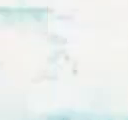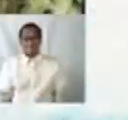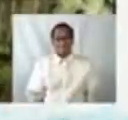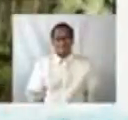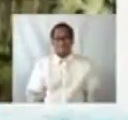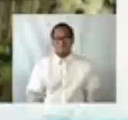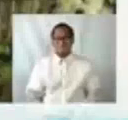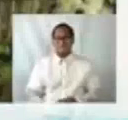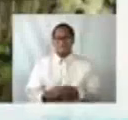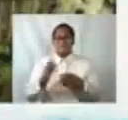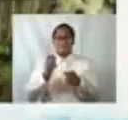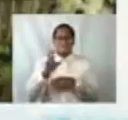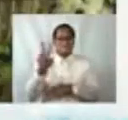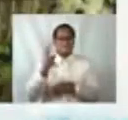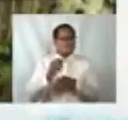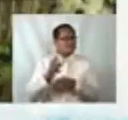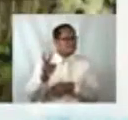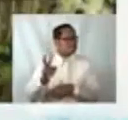Take two.